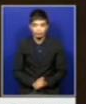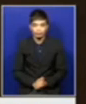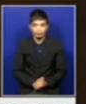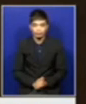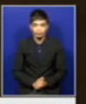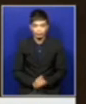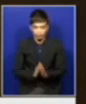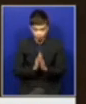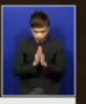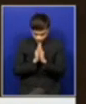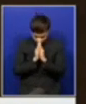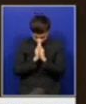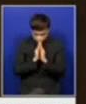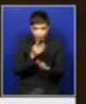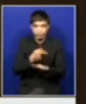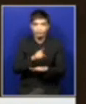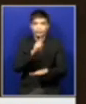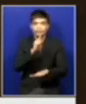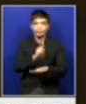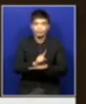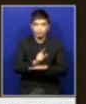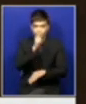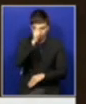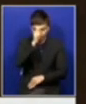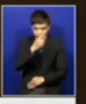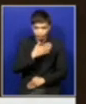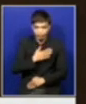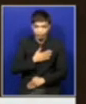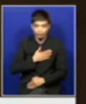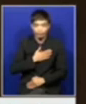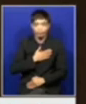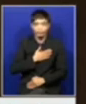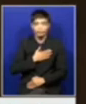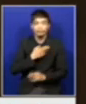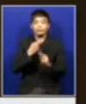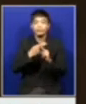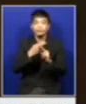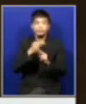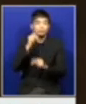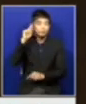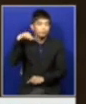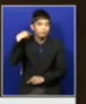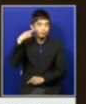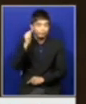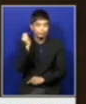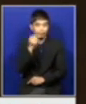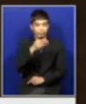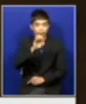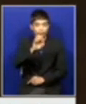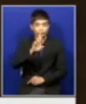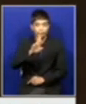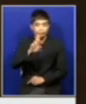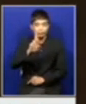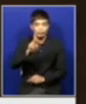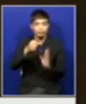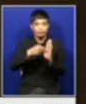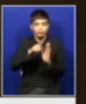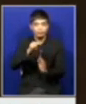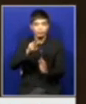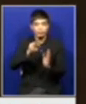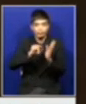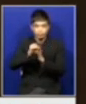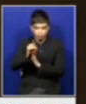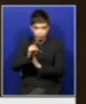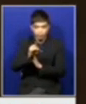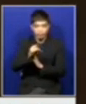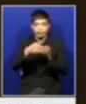เรียนท่านประธานสภาที่เคารพค่ะดิฉันธีรรัตน์สำเร็จวานิชสมาชิกสภาผู้แทนราษฎรกรุงเทพมหานครพรรค